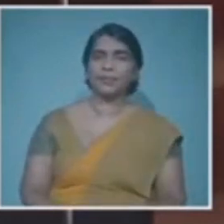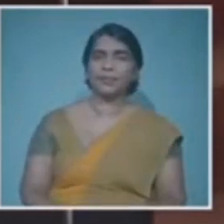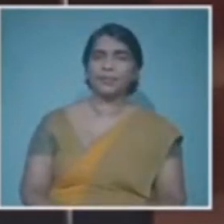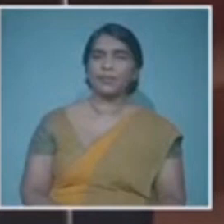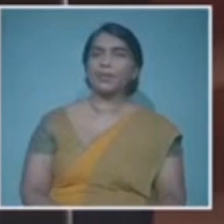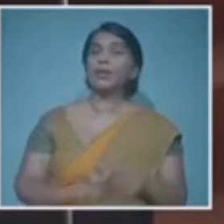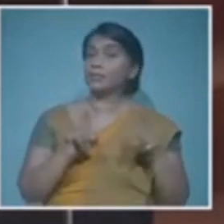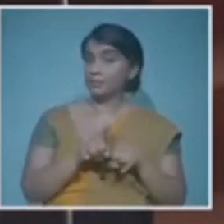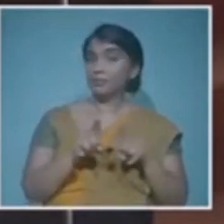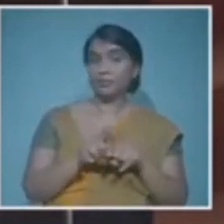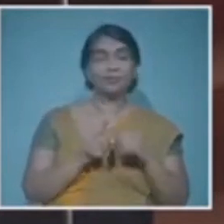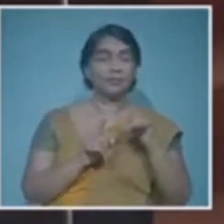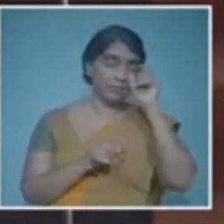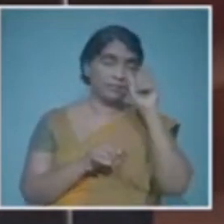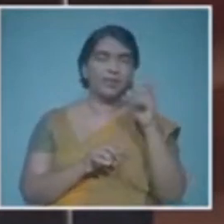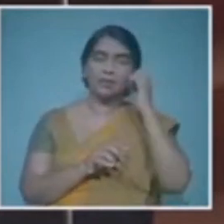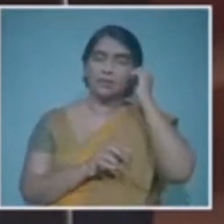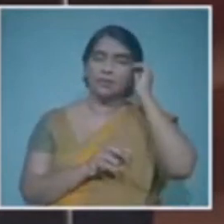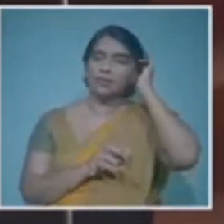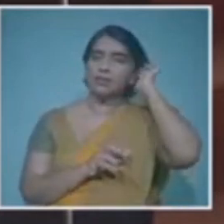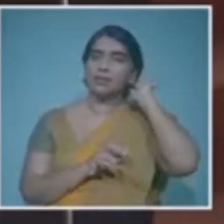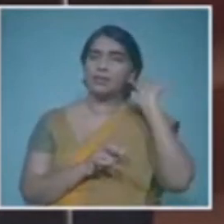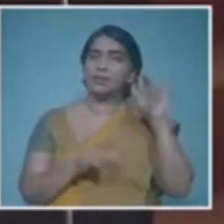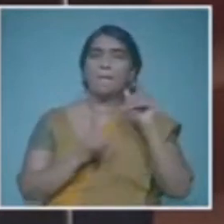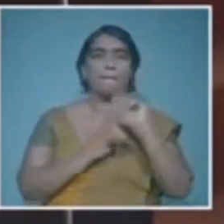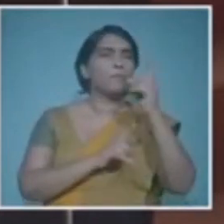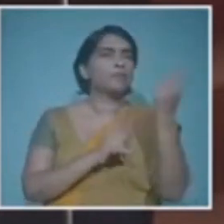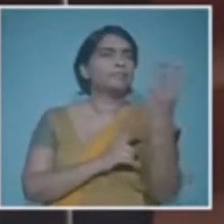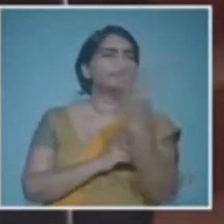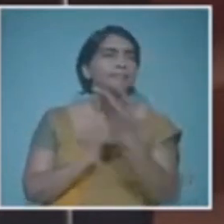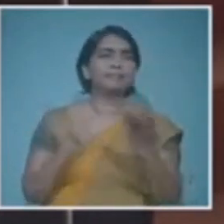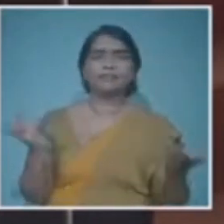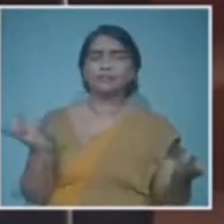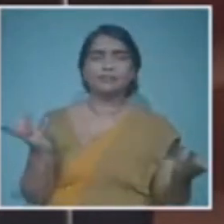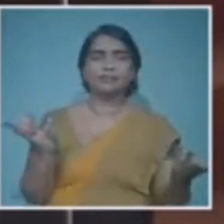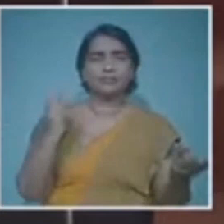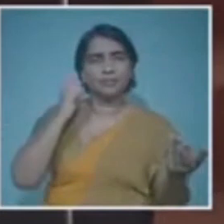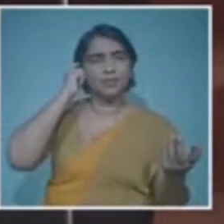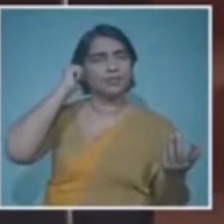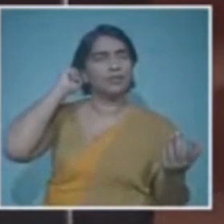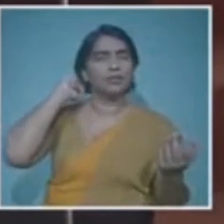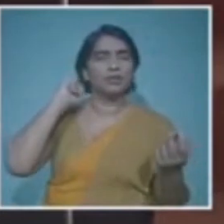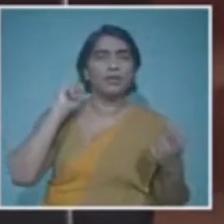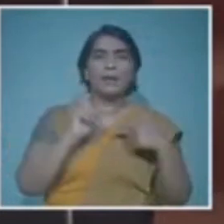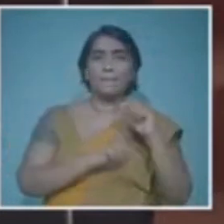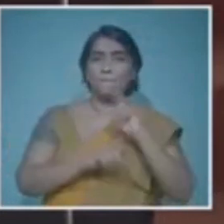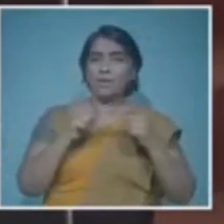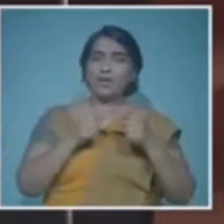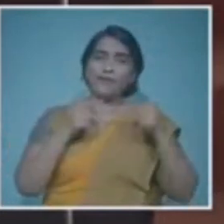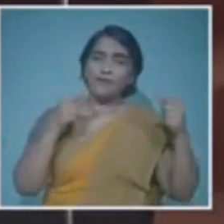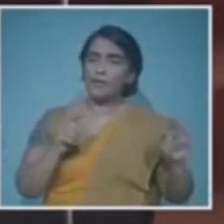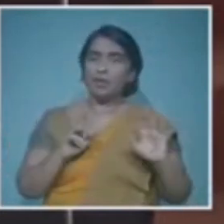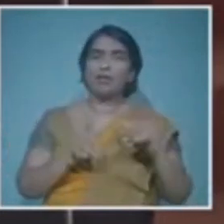ඒ වගේ බලන්න බලන්න අද පාර්ලිමේන්තුවේ කී දෙනෙක්ද ඉන්නේ? අද පාර්ලිමේන්තුවේ අපි විපක්ෂයේ